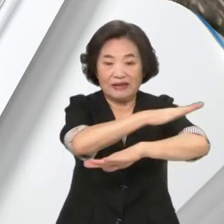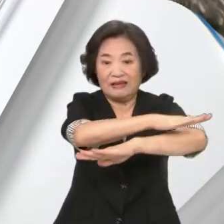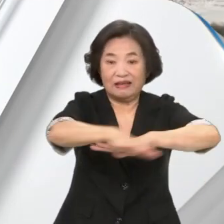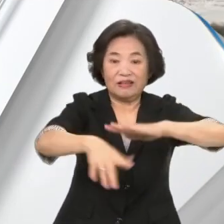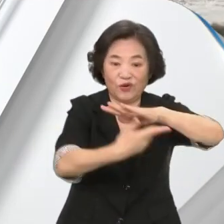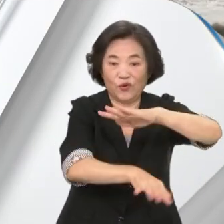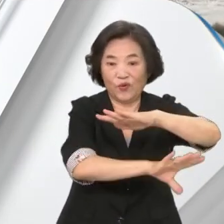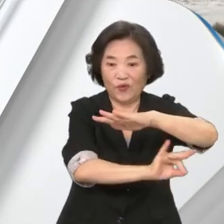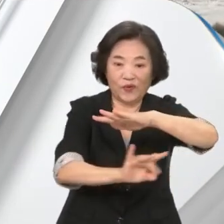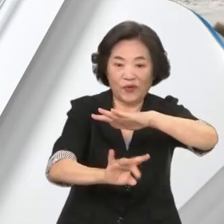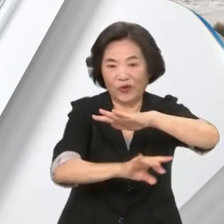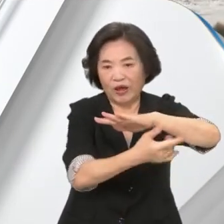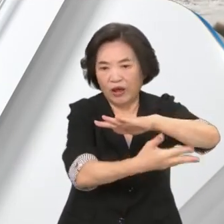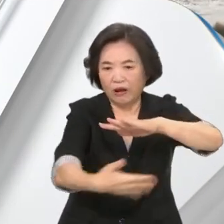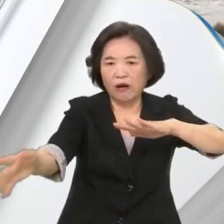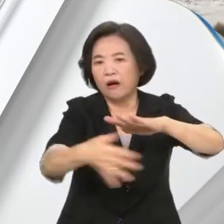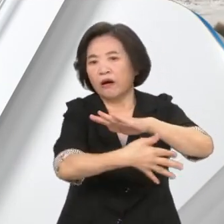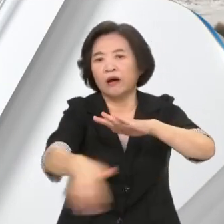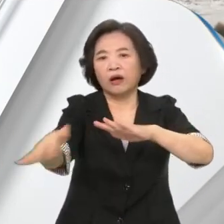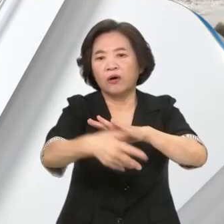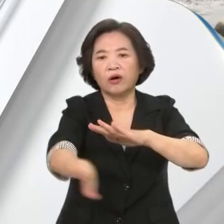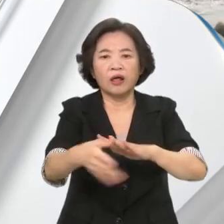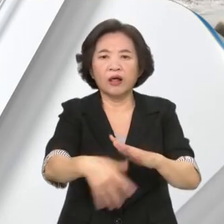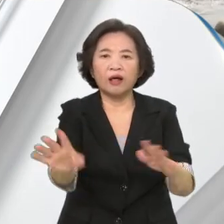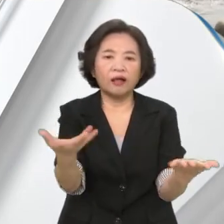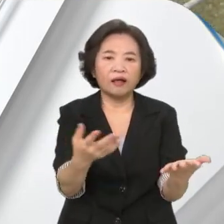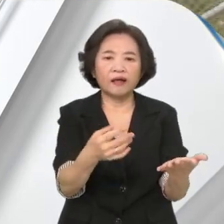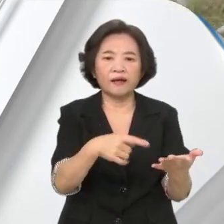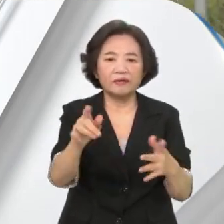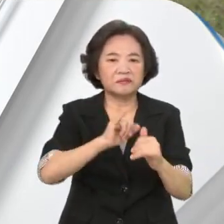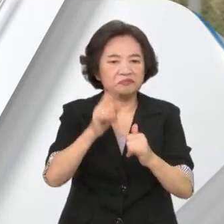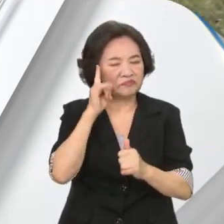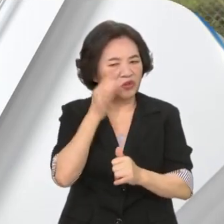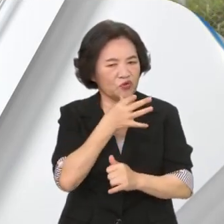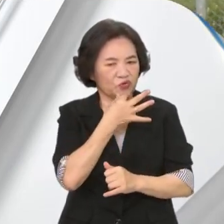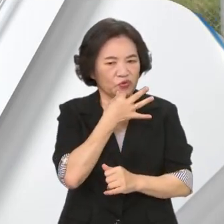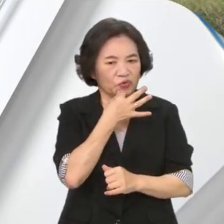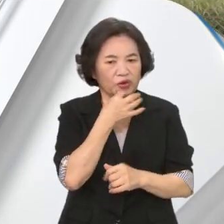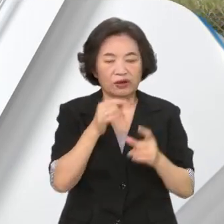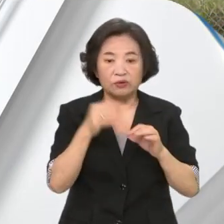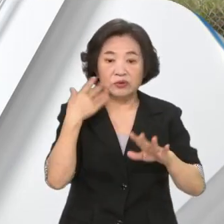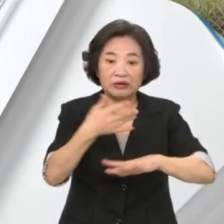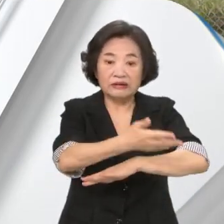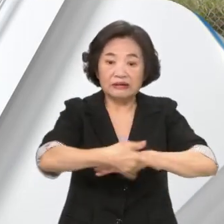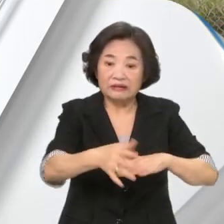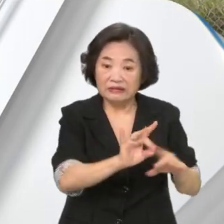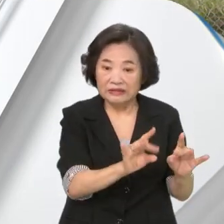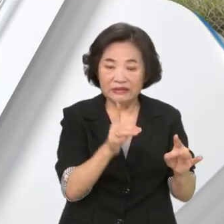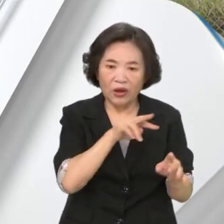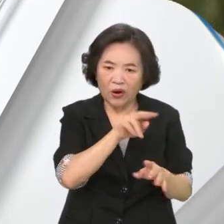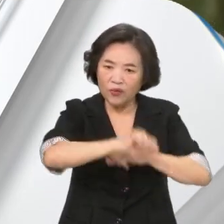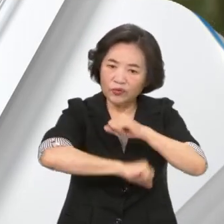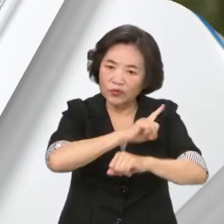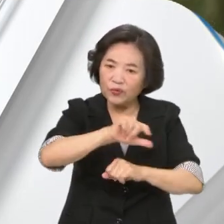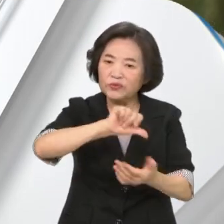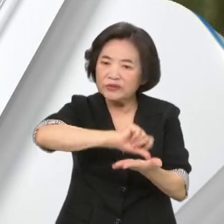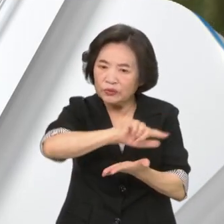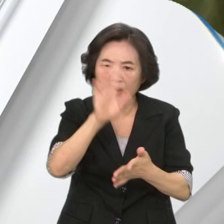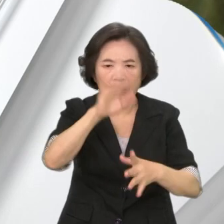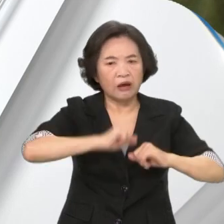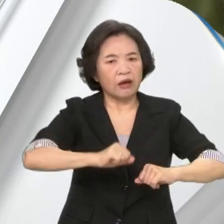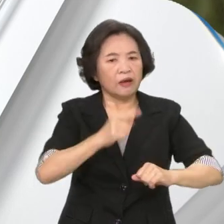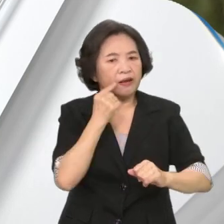过实体嘅浦流水，下卡脚嘅流走。当天民间组织是动手，将实体度嘅动手宽度嘅通车物，我当然